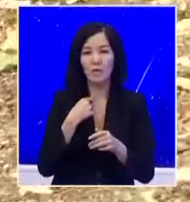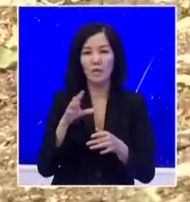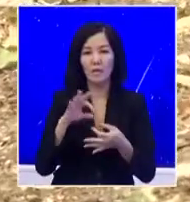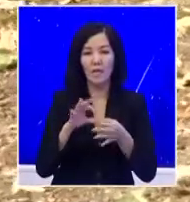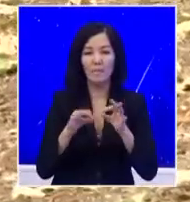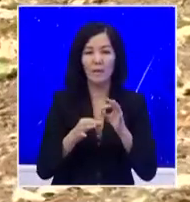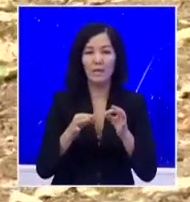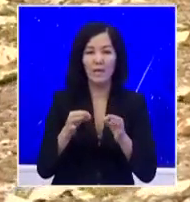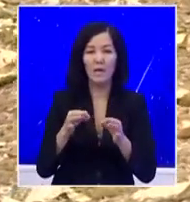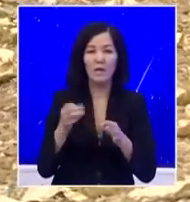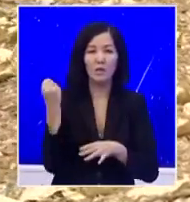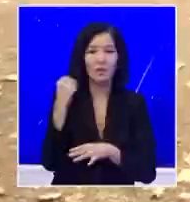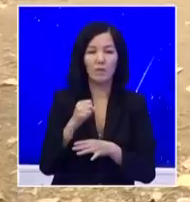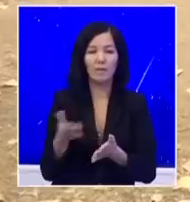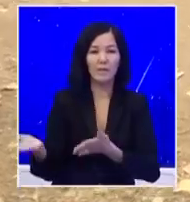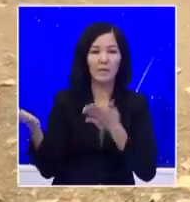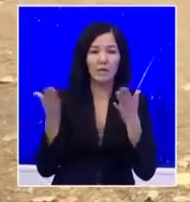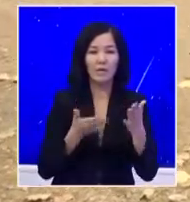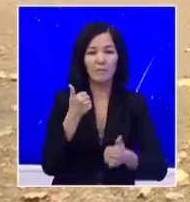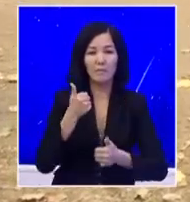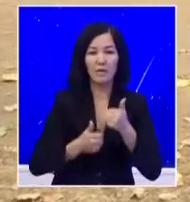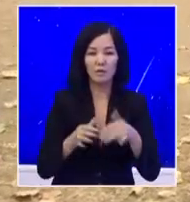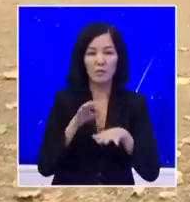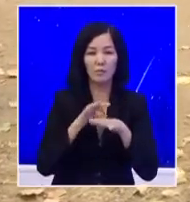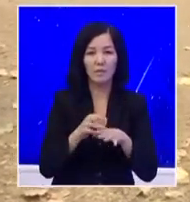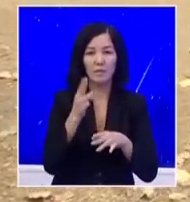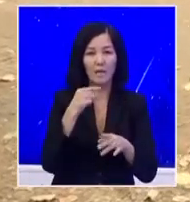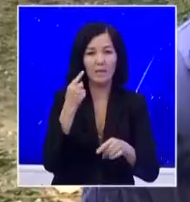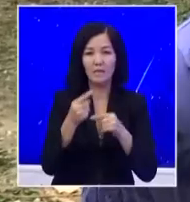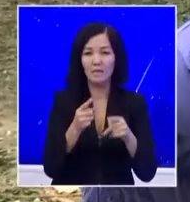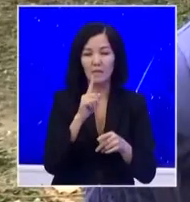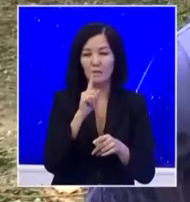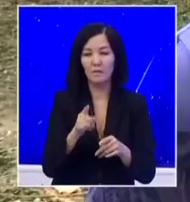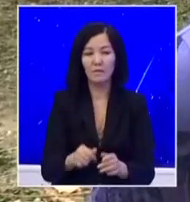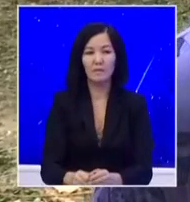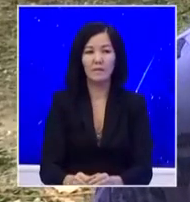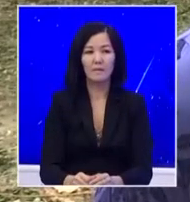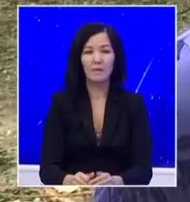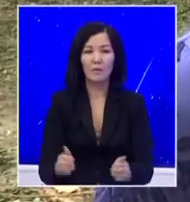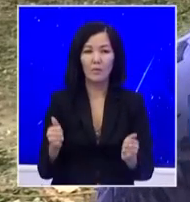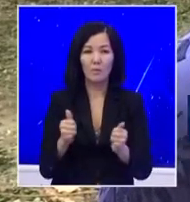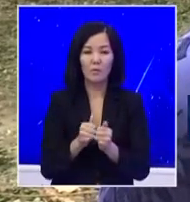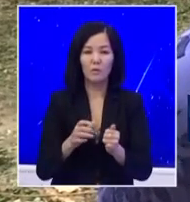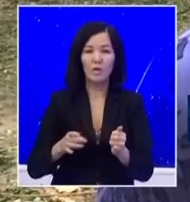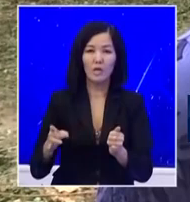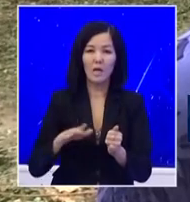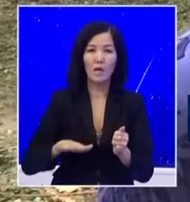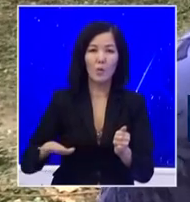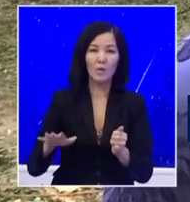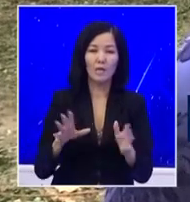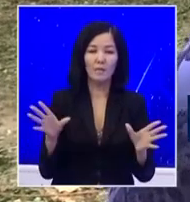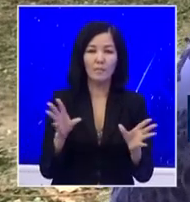чемпиондары шақыртылып, түрлі бұқаралық жарыс ұйымдастырылады. Биыл әдеттегідей емес. Көрші райондардың базаларымен